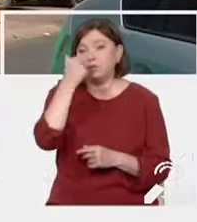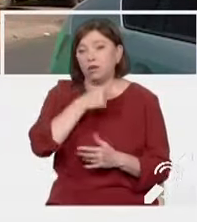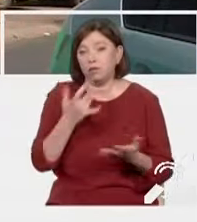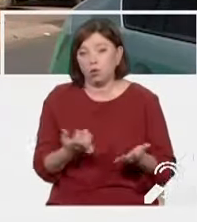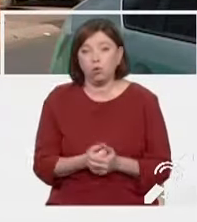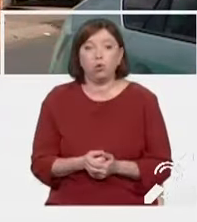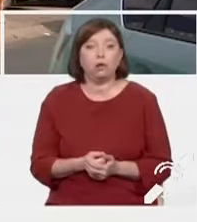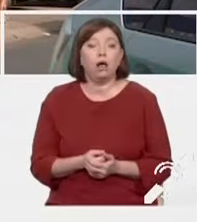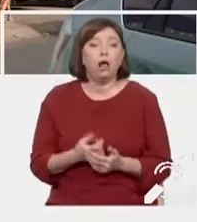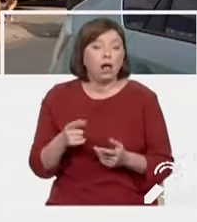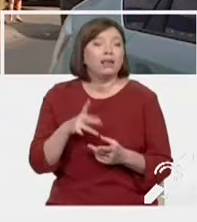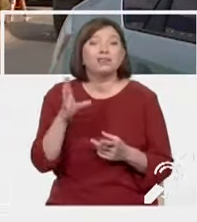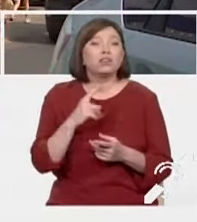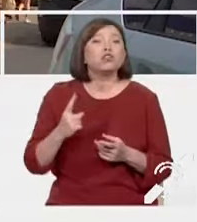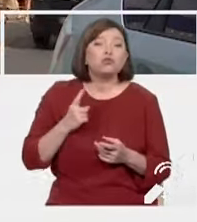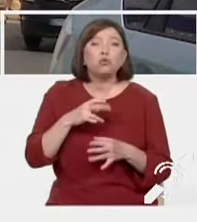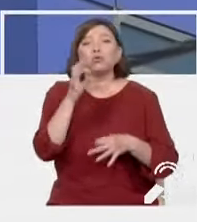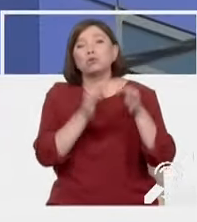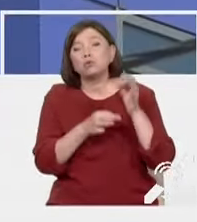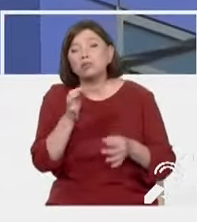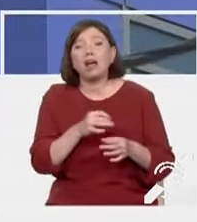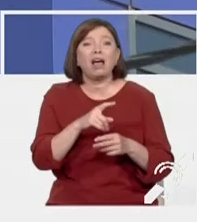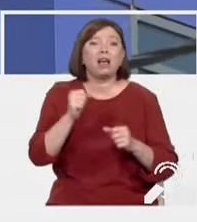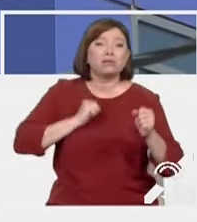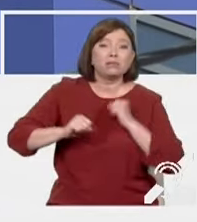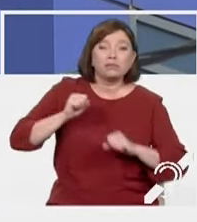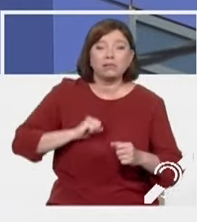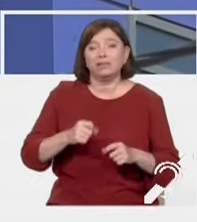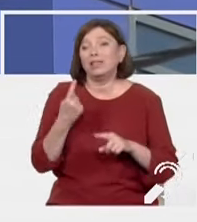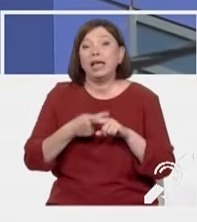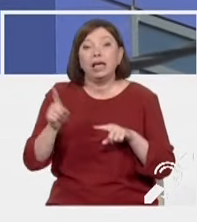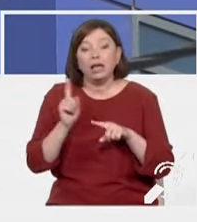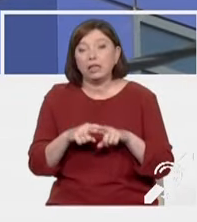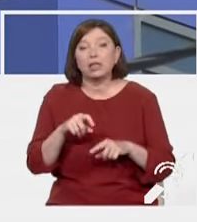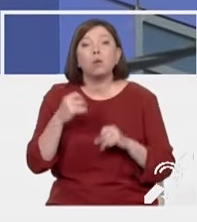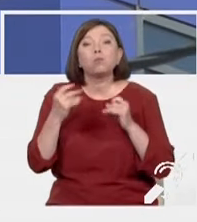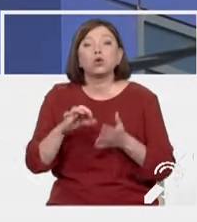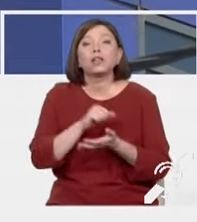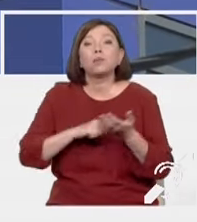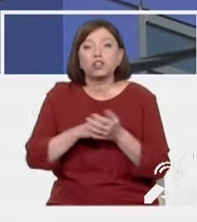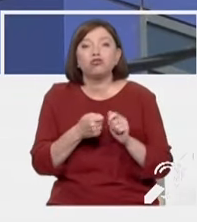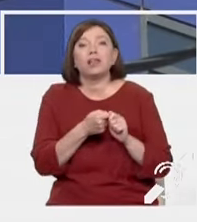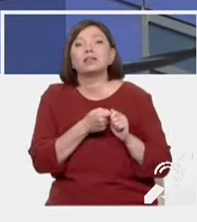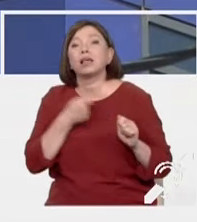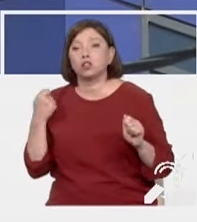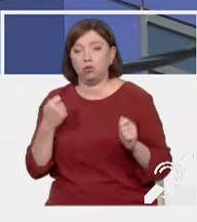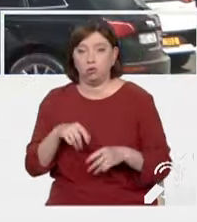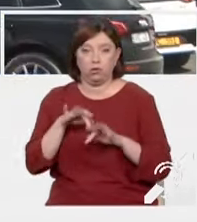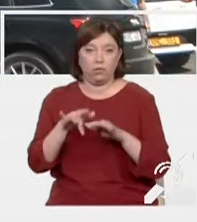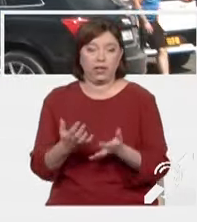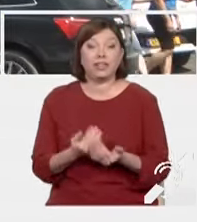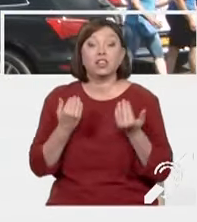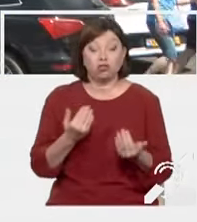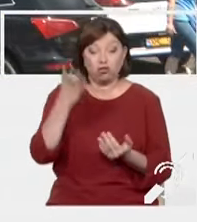împotrivesc, așteaptă oarecare decizie ce are și nu știu ce acolo, de fapt sunt niște motive așa de a tărăgâna procesul. În prezent,